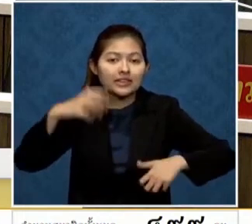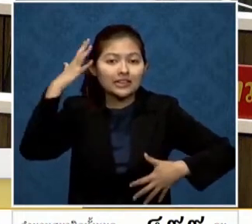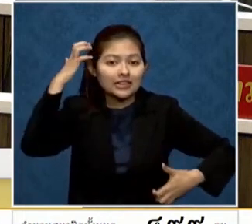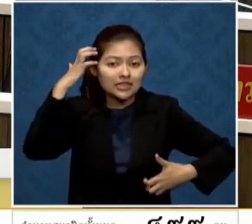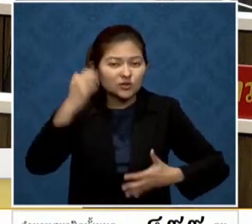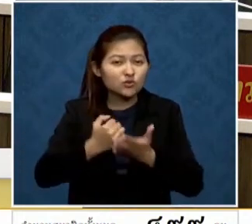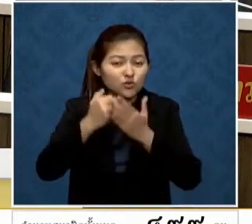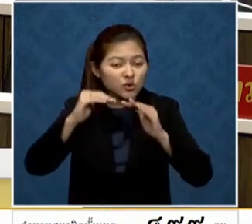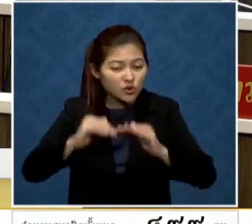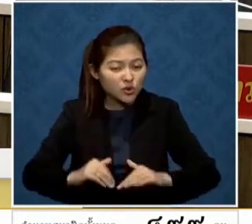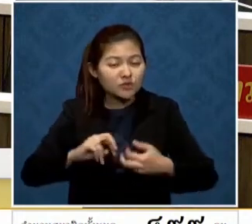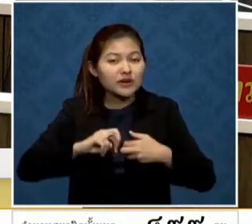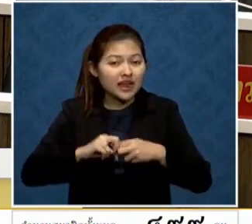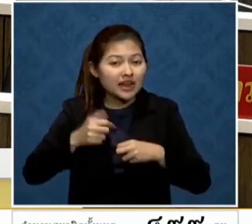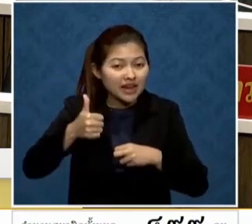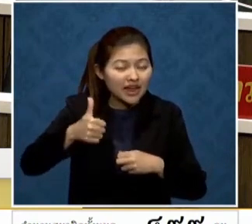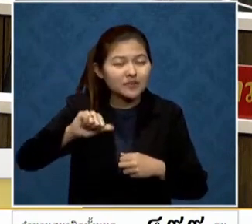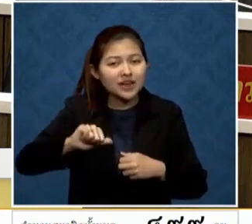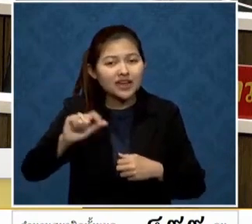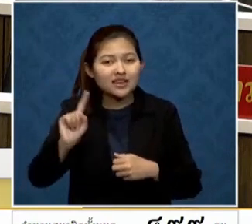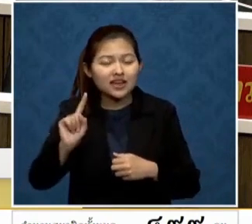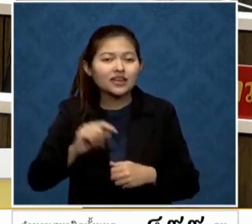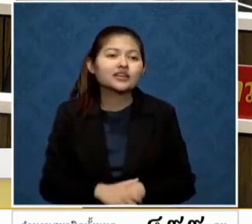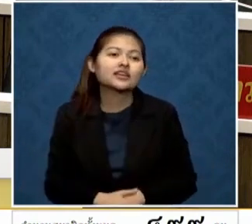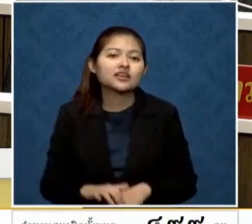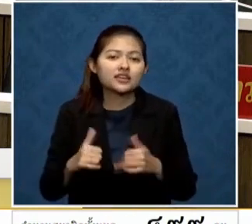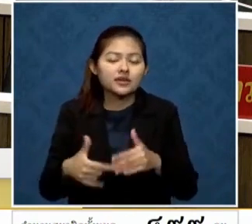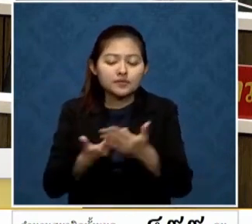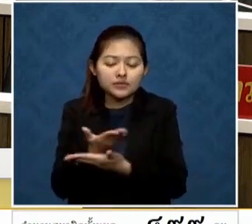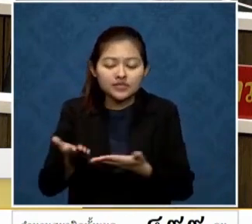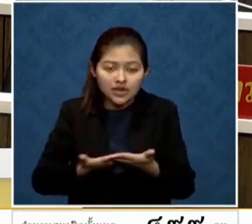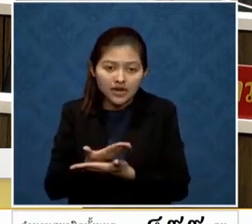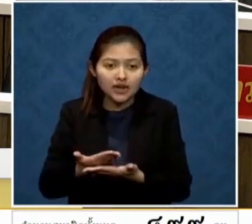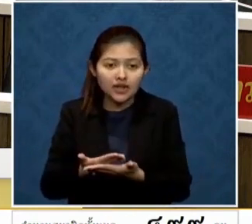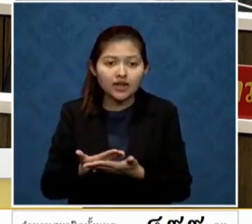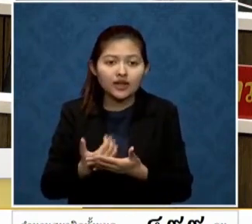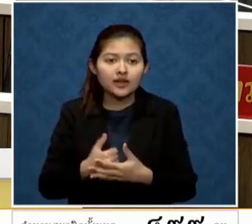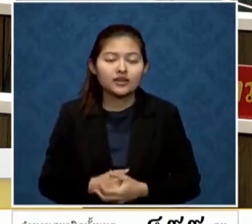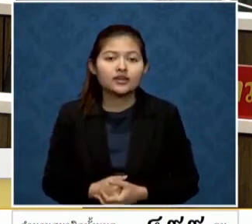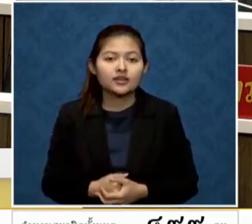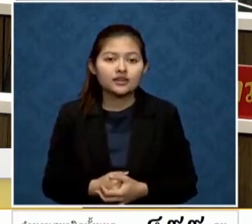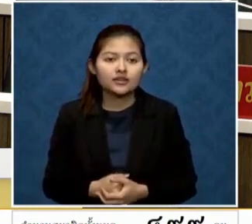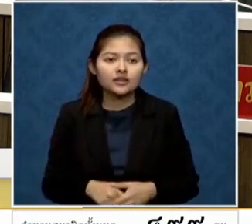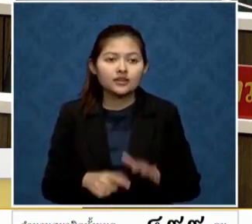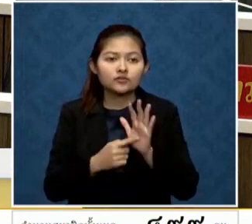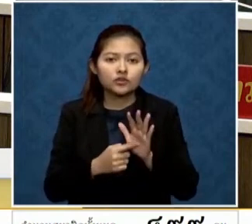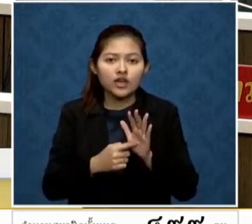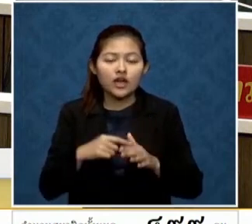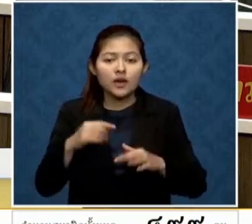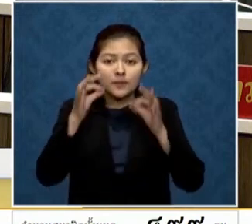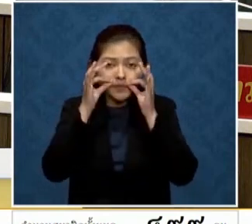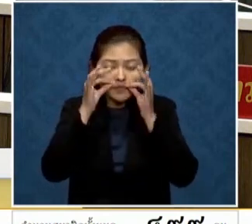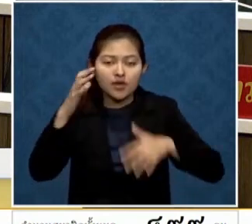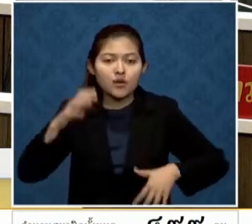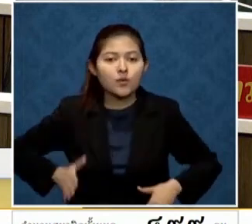ไม่นะครับตรงนี้เป็นข้อที่ต้องพิจารณาดีๆเลยนะครับอย่างการทำหมันหมาแมวจร